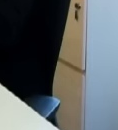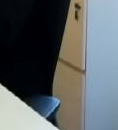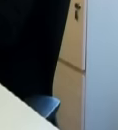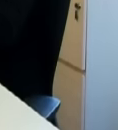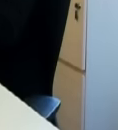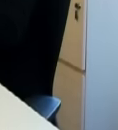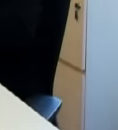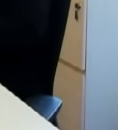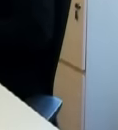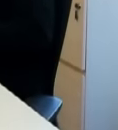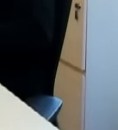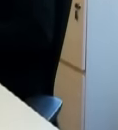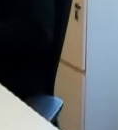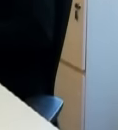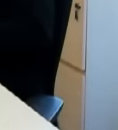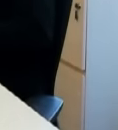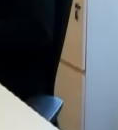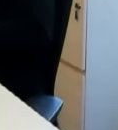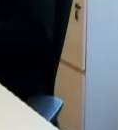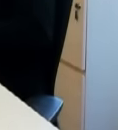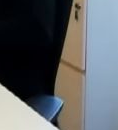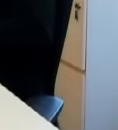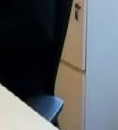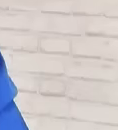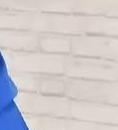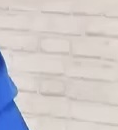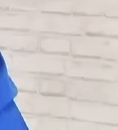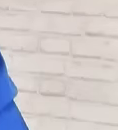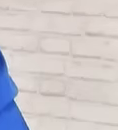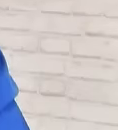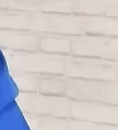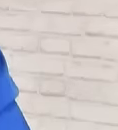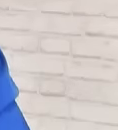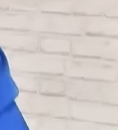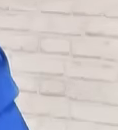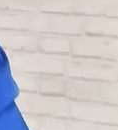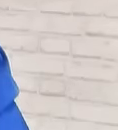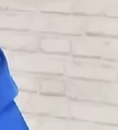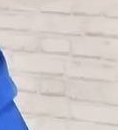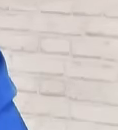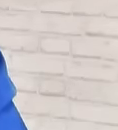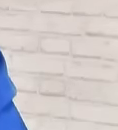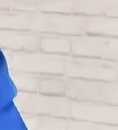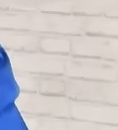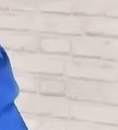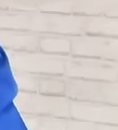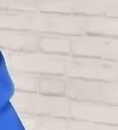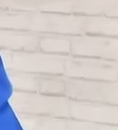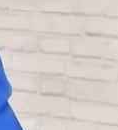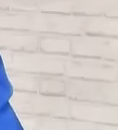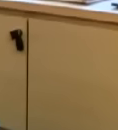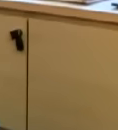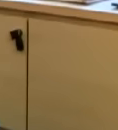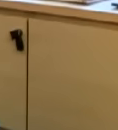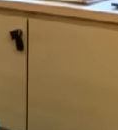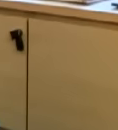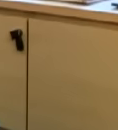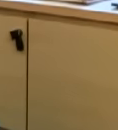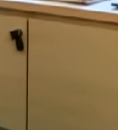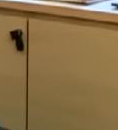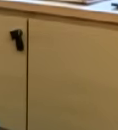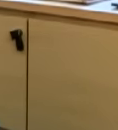old school sangat. 10 tahun dulu orang dah pakai, Mal, idea tu. Kau ni cakap tu pandai. Cuba kau buat tengok. Apa